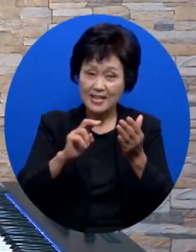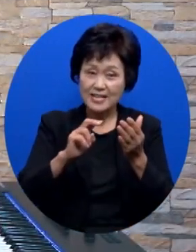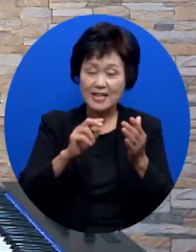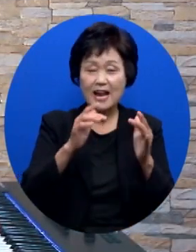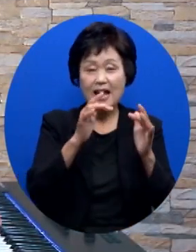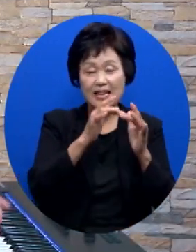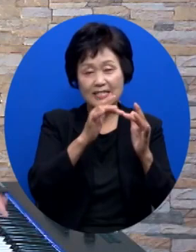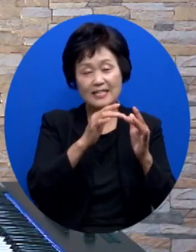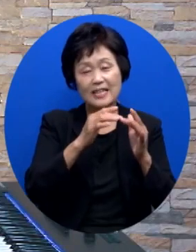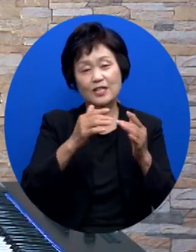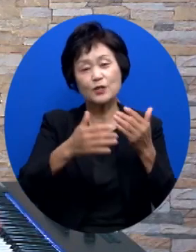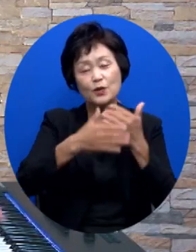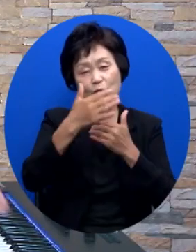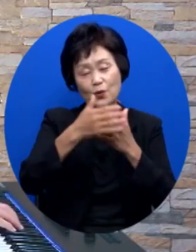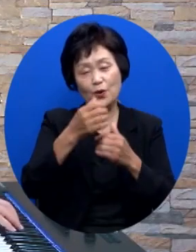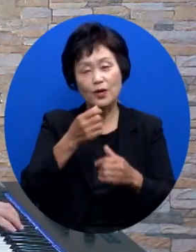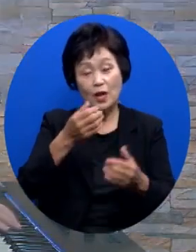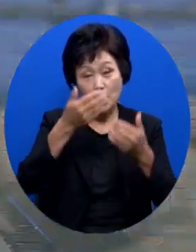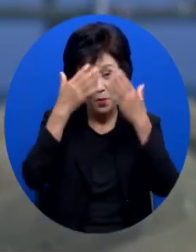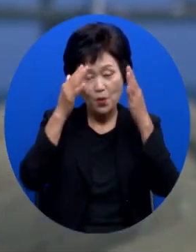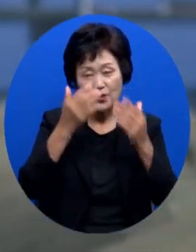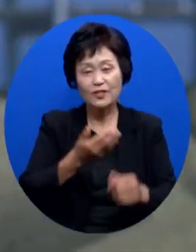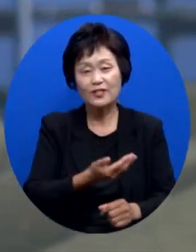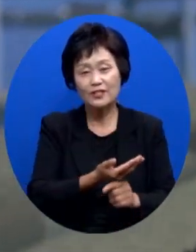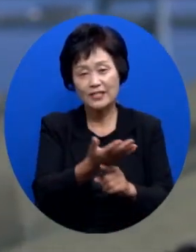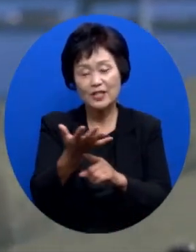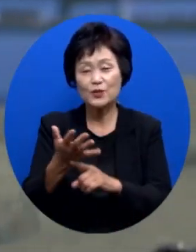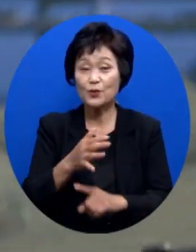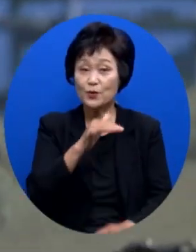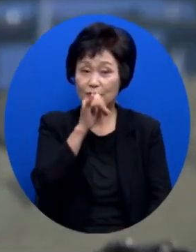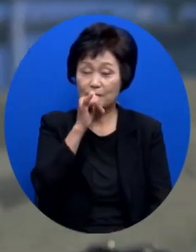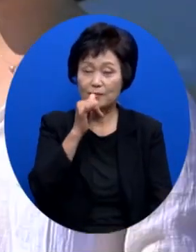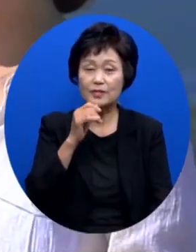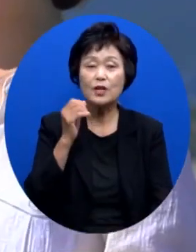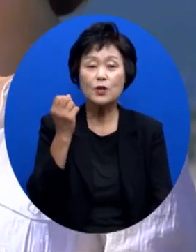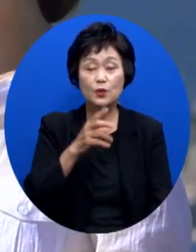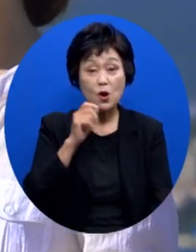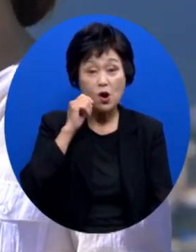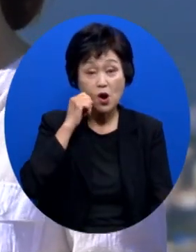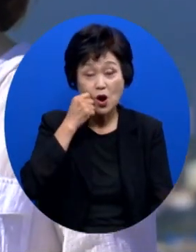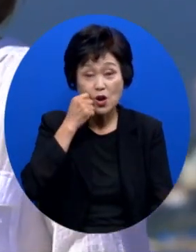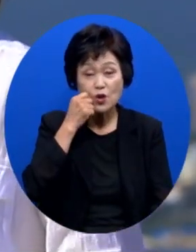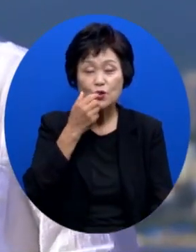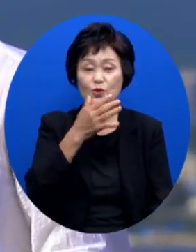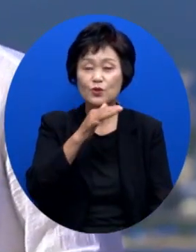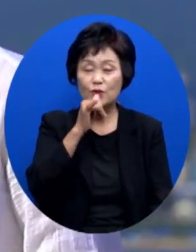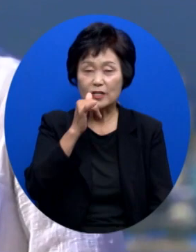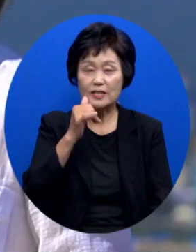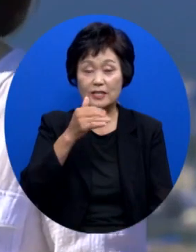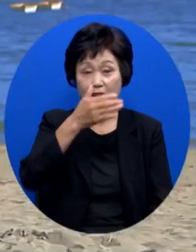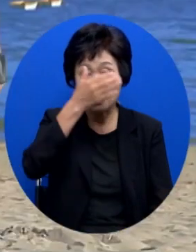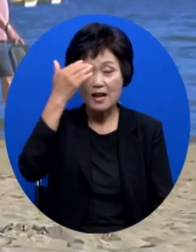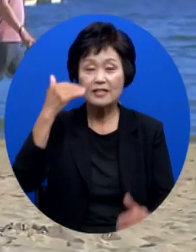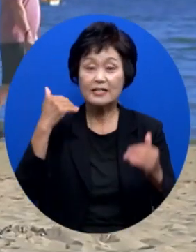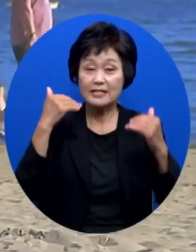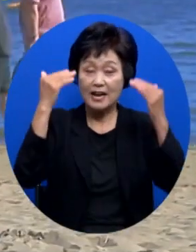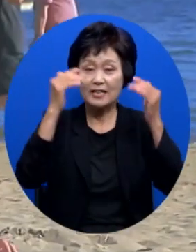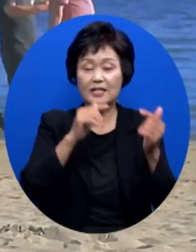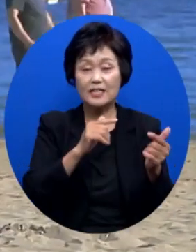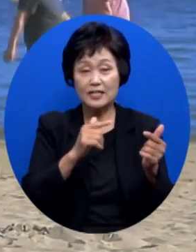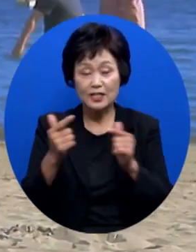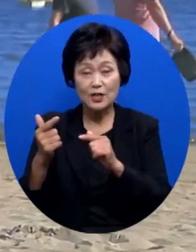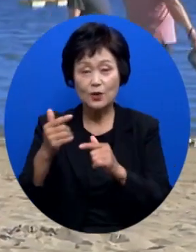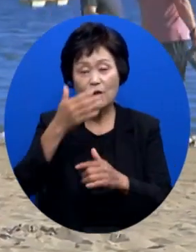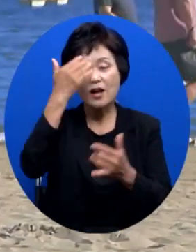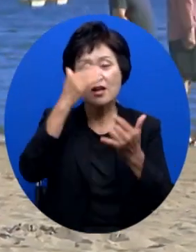앞장섰습니다. 또한 찬송과 편곡 프로젝트를 통해 어려울 수 있는 청장년 세대와 다음 세대의 소통의 길을 열고